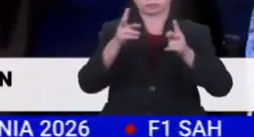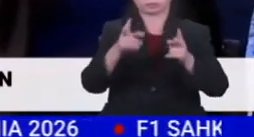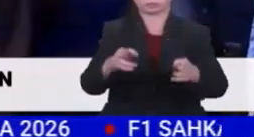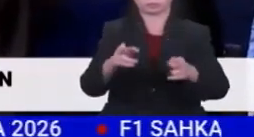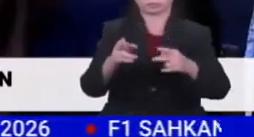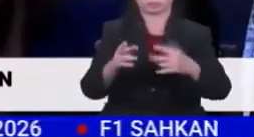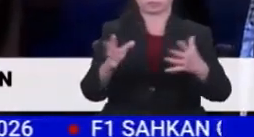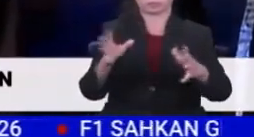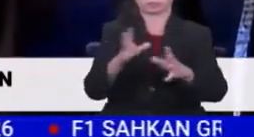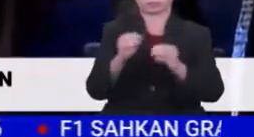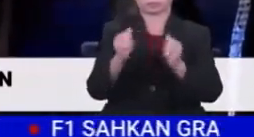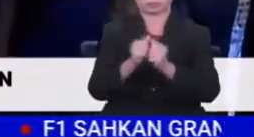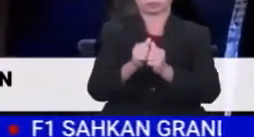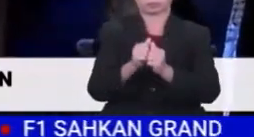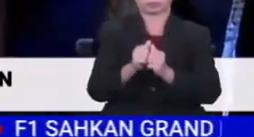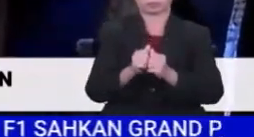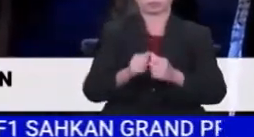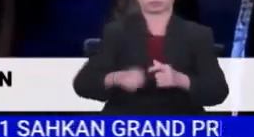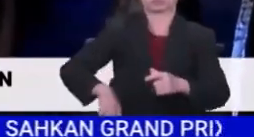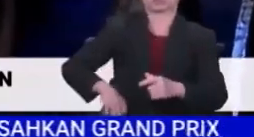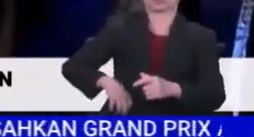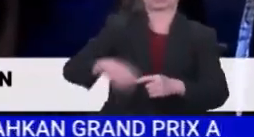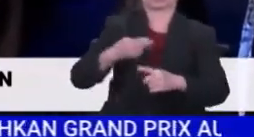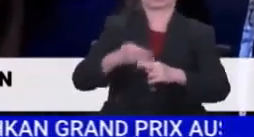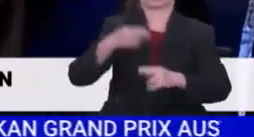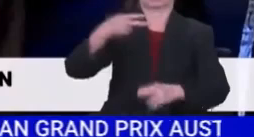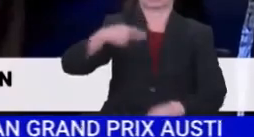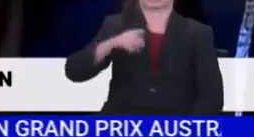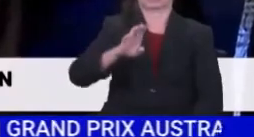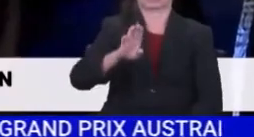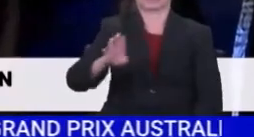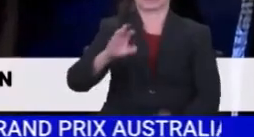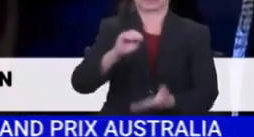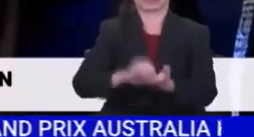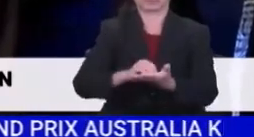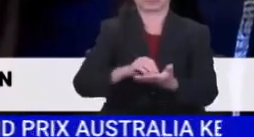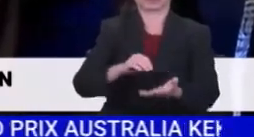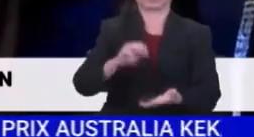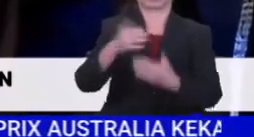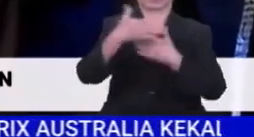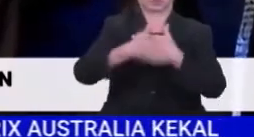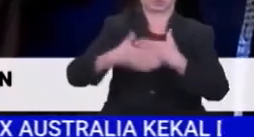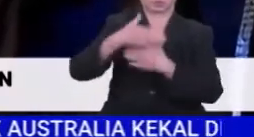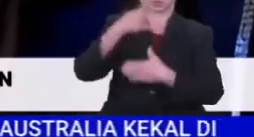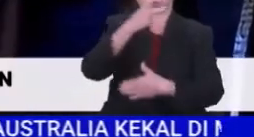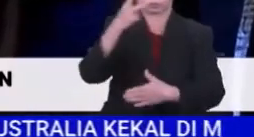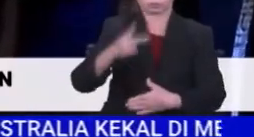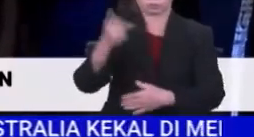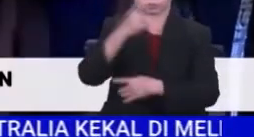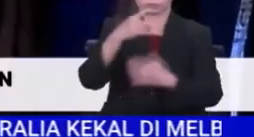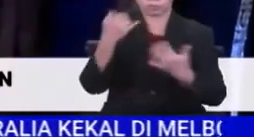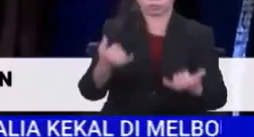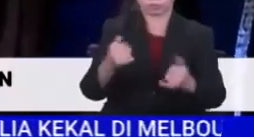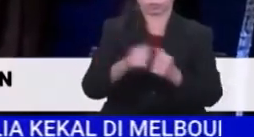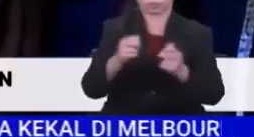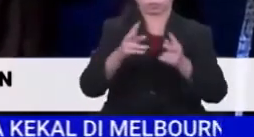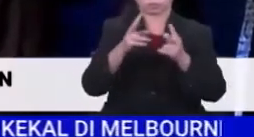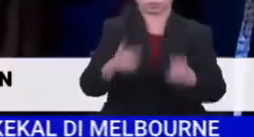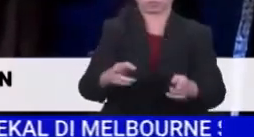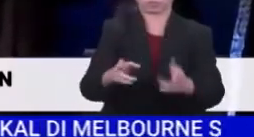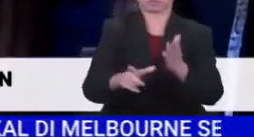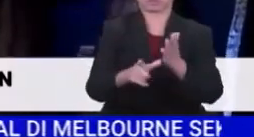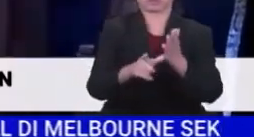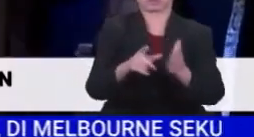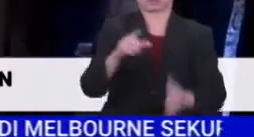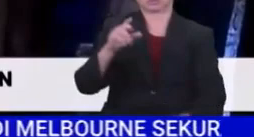perhimpunan Agung pergerakan Pemuda ada wanita PBB di pusat convention Borneo kucing hari ini jadi resmikan oleh